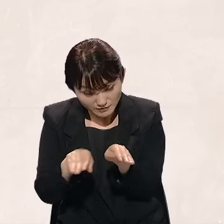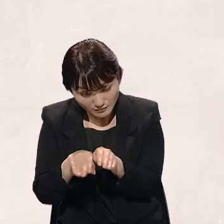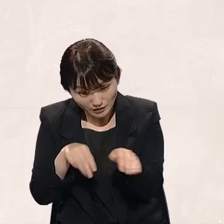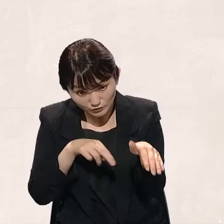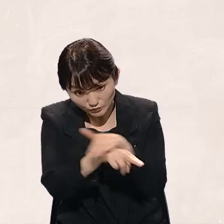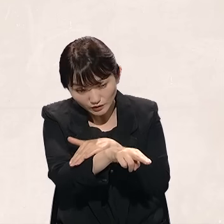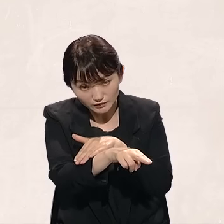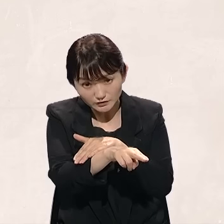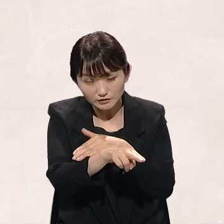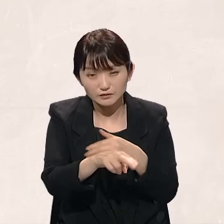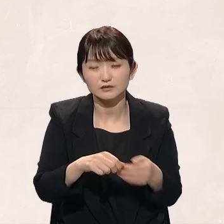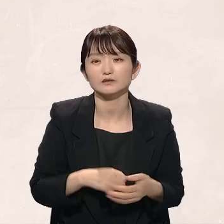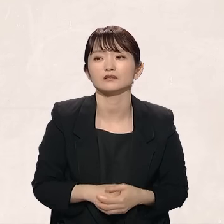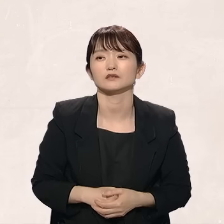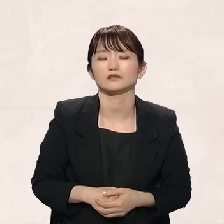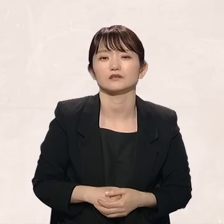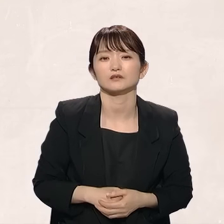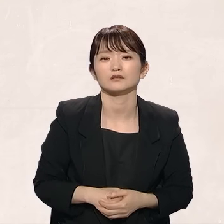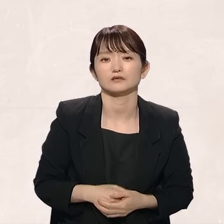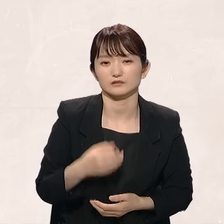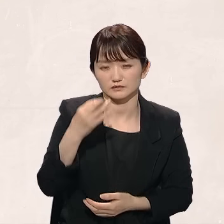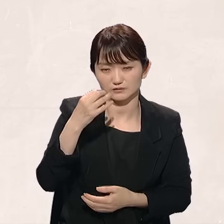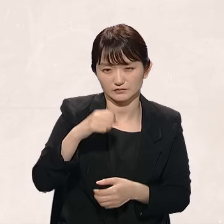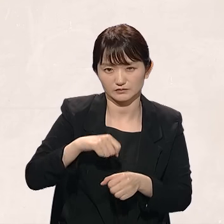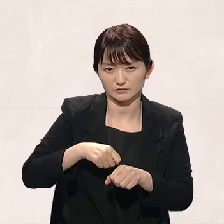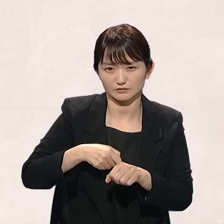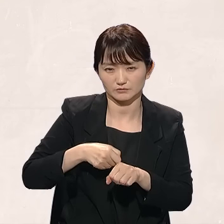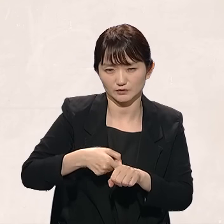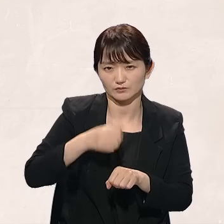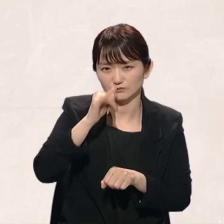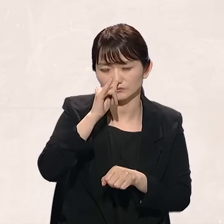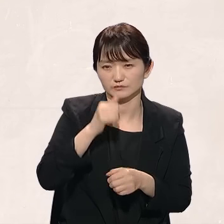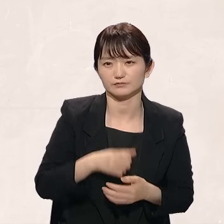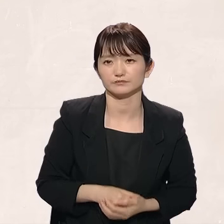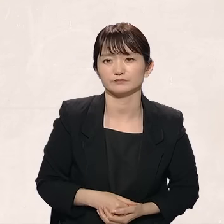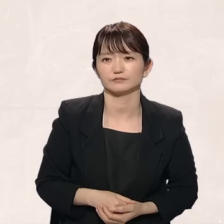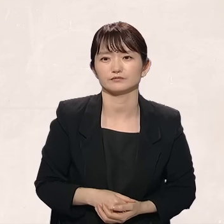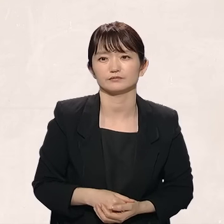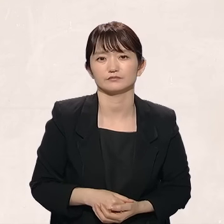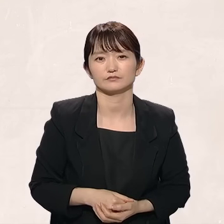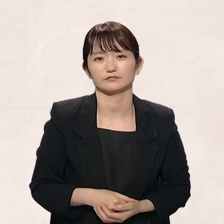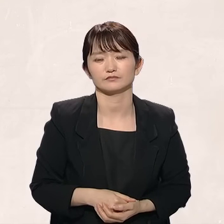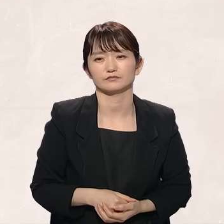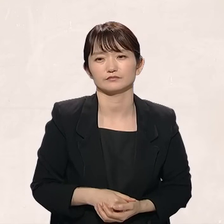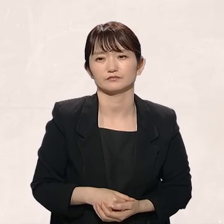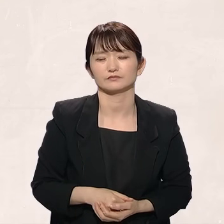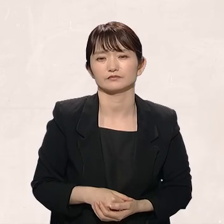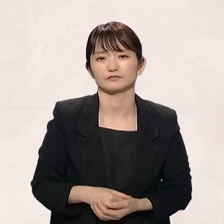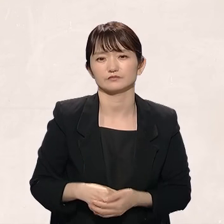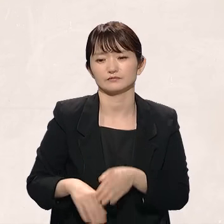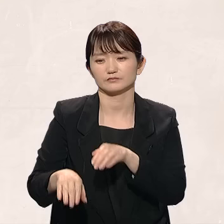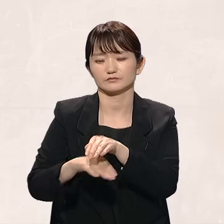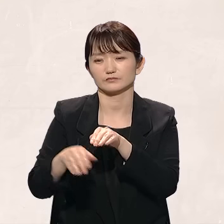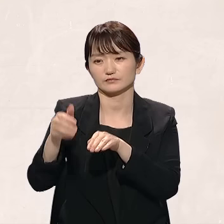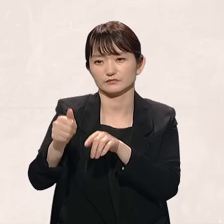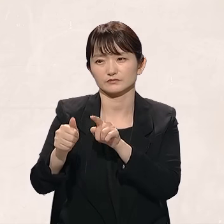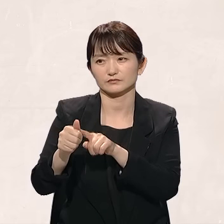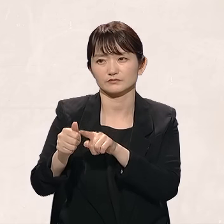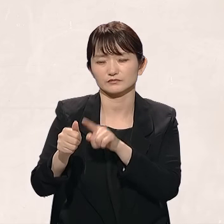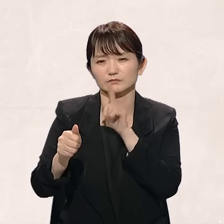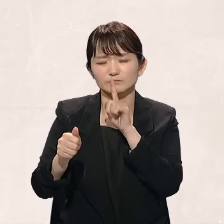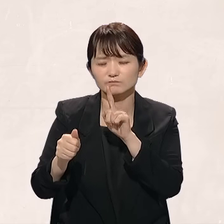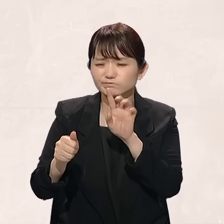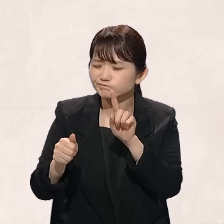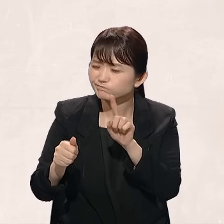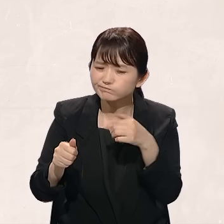아니 백 변호사님 진짜 네. 저게 안 돼요? 재물손괴가? 저는 저 피해 차주 말씀이 조금 이해가 안 되는데 그러니까 경찰이 왜 안 된다고 했는지를